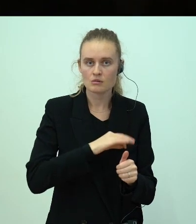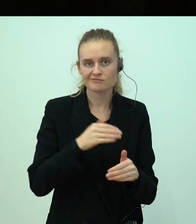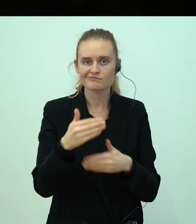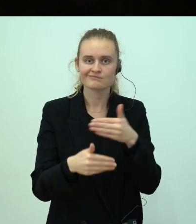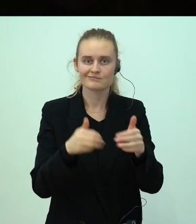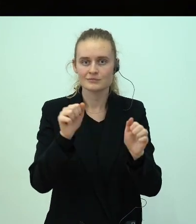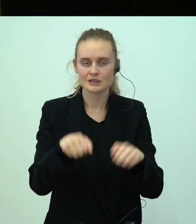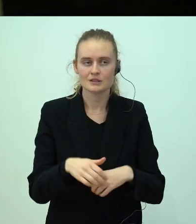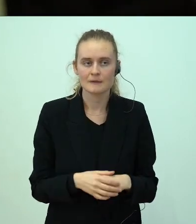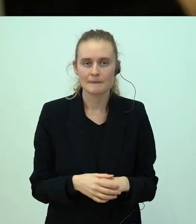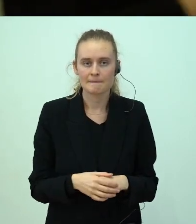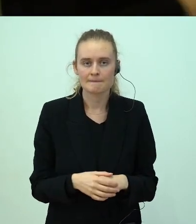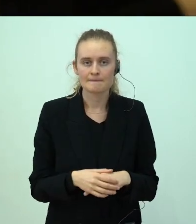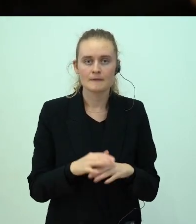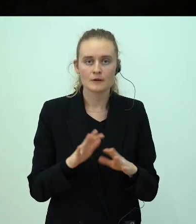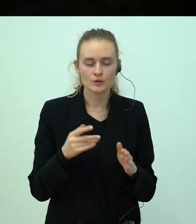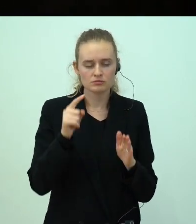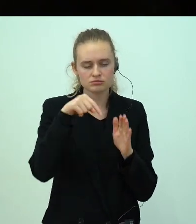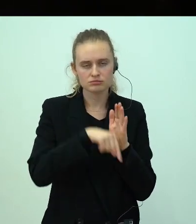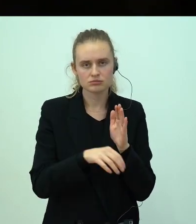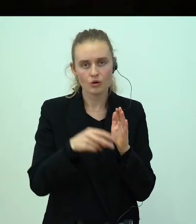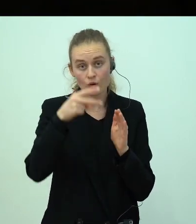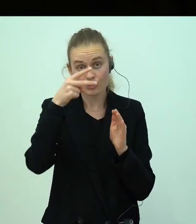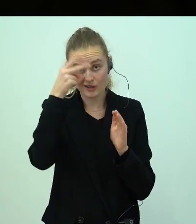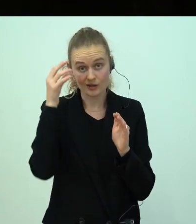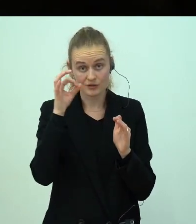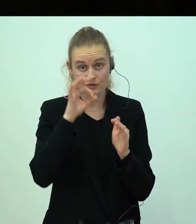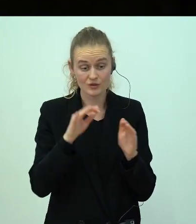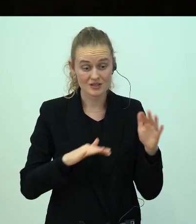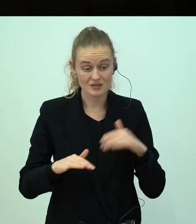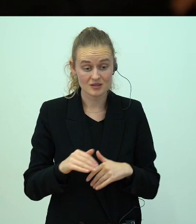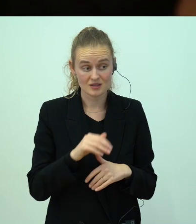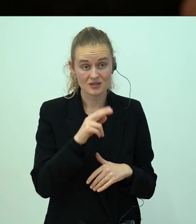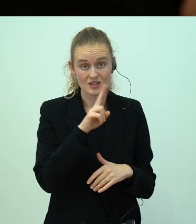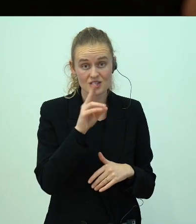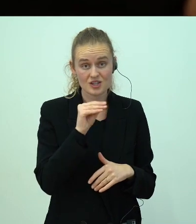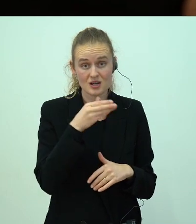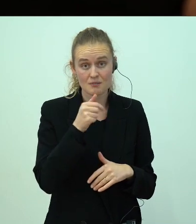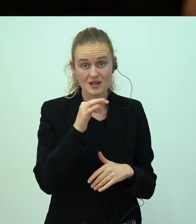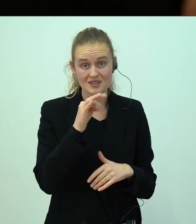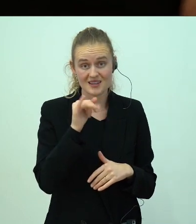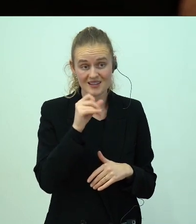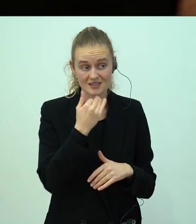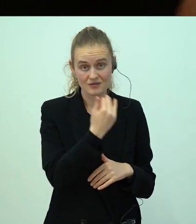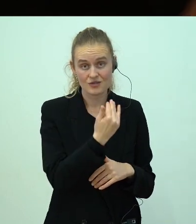Jeigu labiau pažvelgtume į Lietuvą ir į Remigijaus Žemaitaičio atvejį,